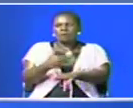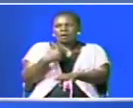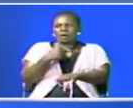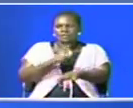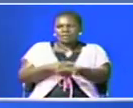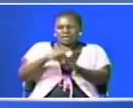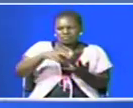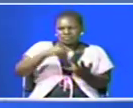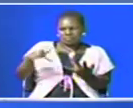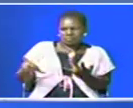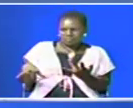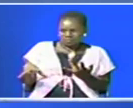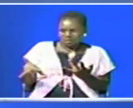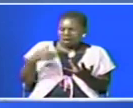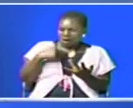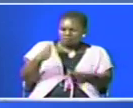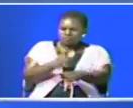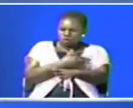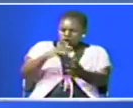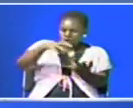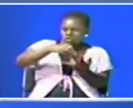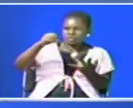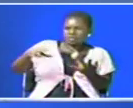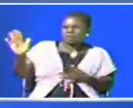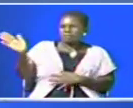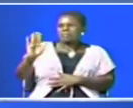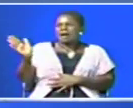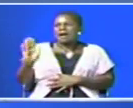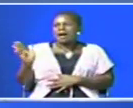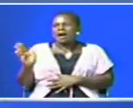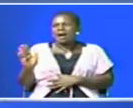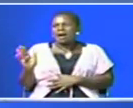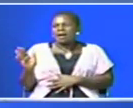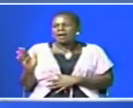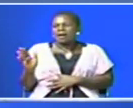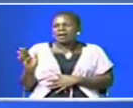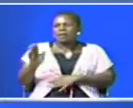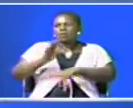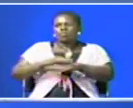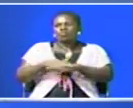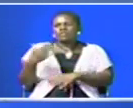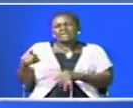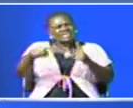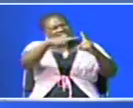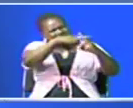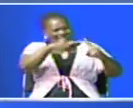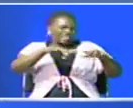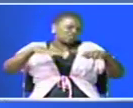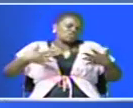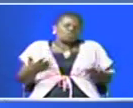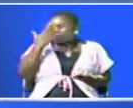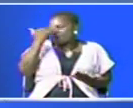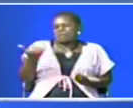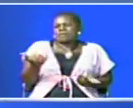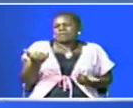kuachana zendaje. Tulipendana kwa heri, tunaachana kwa nini? Mambo mazuri. Hii ya kuuana ni ya kazi gani